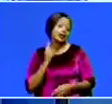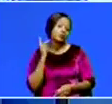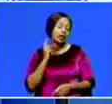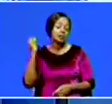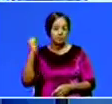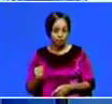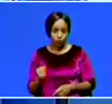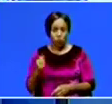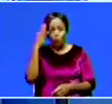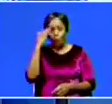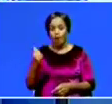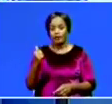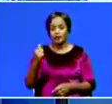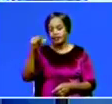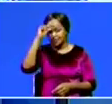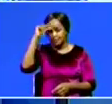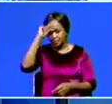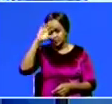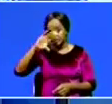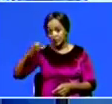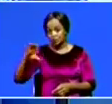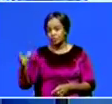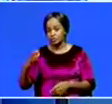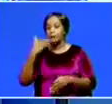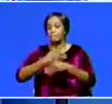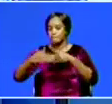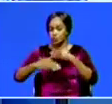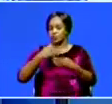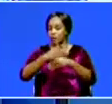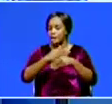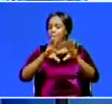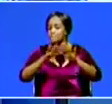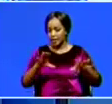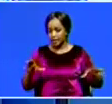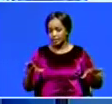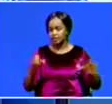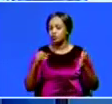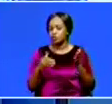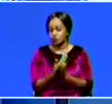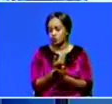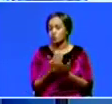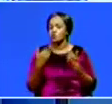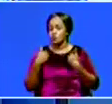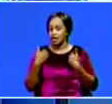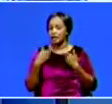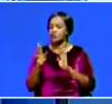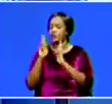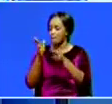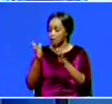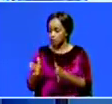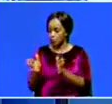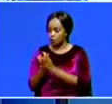county kuitumia kujenga soko la kisasa. Mwanahabari wetu Siraju Rahman Abdullahi alikutana na familia hiyo